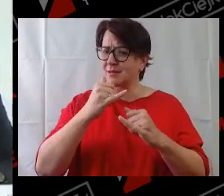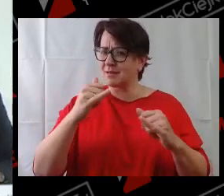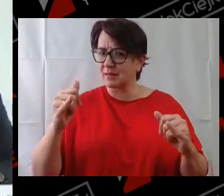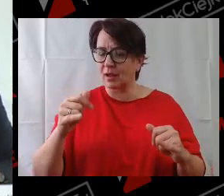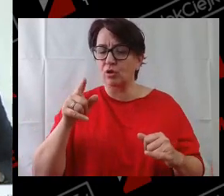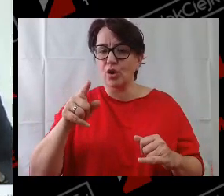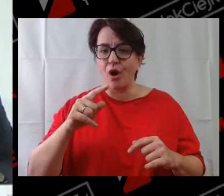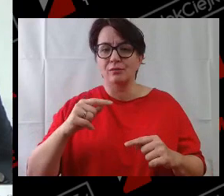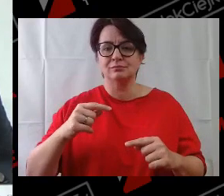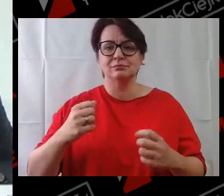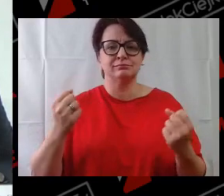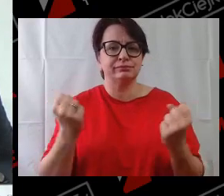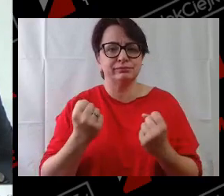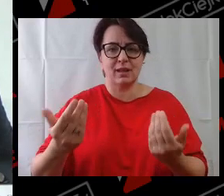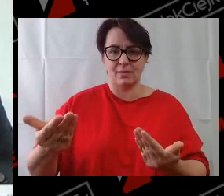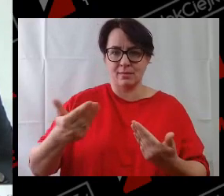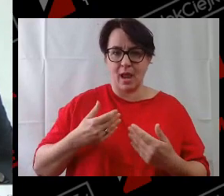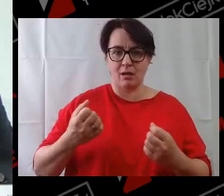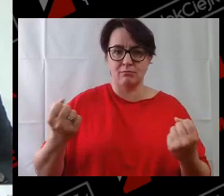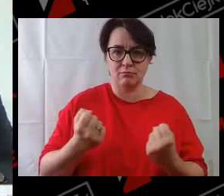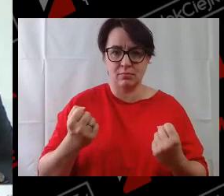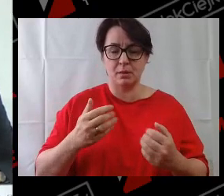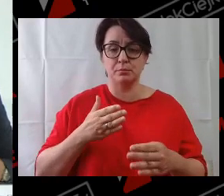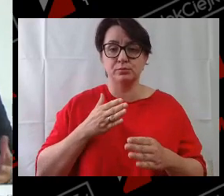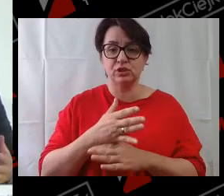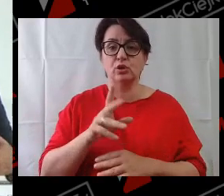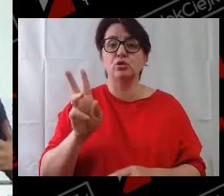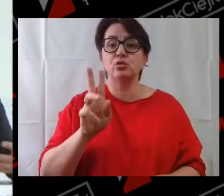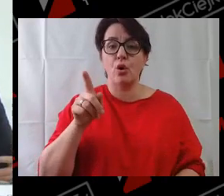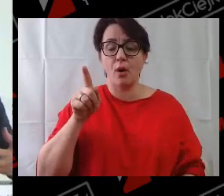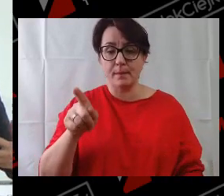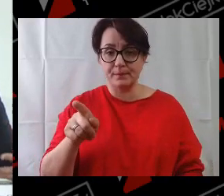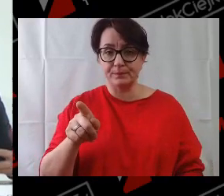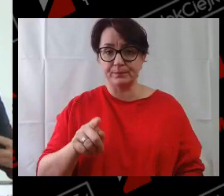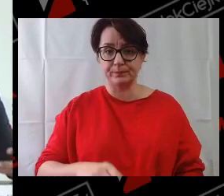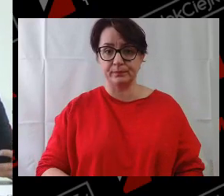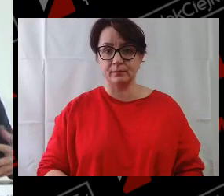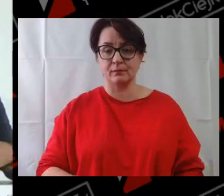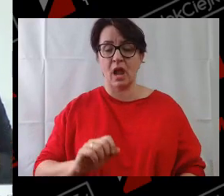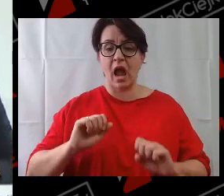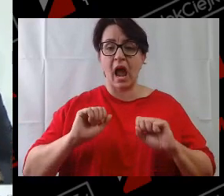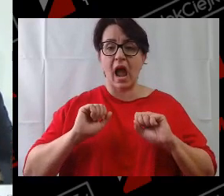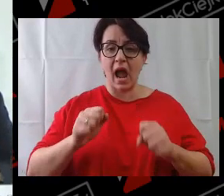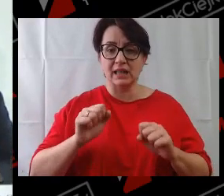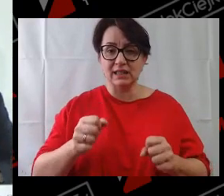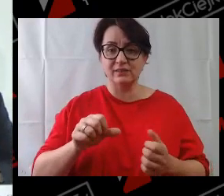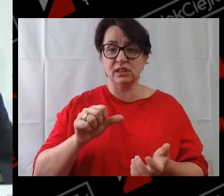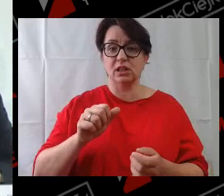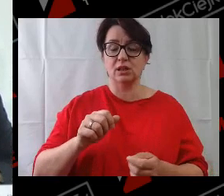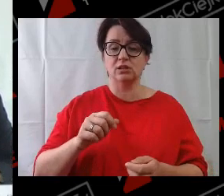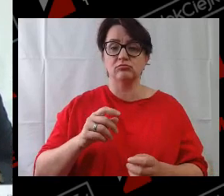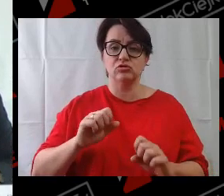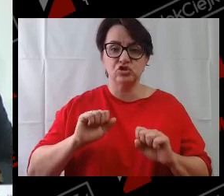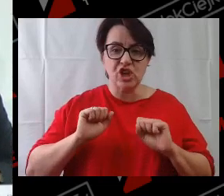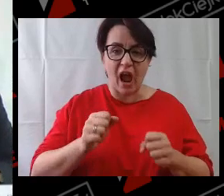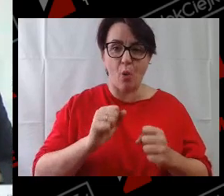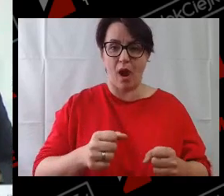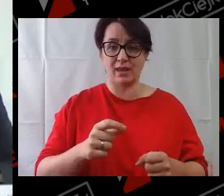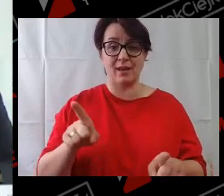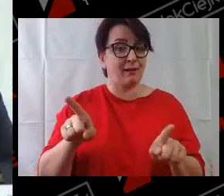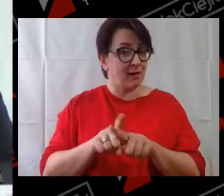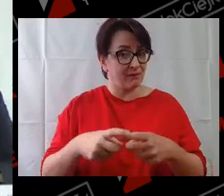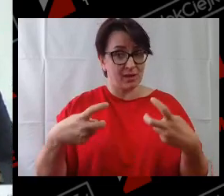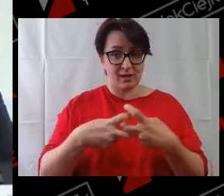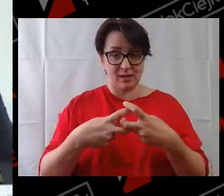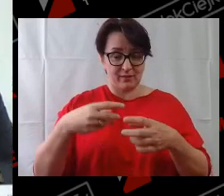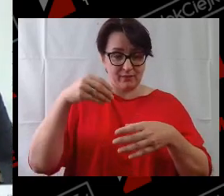konsekwentnie wzmacniane przez przez aktywne środki oddziaływania także w sieci